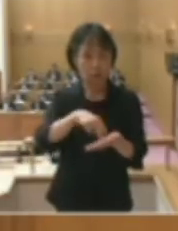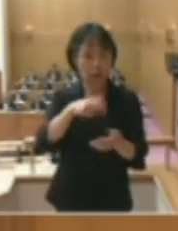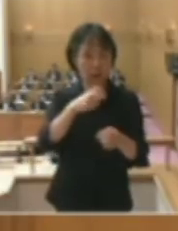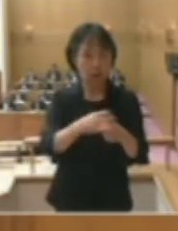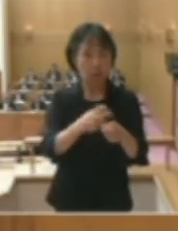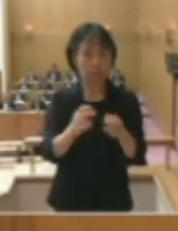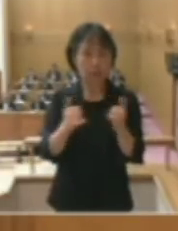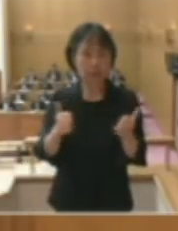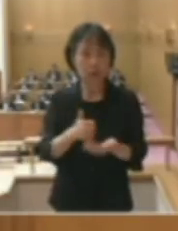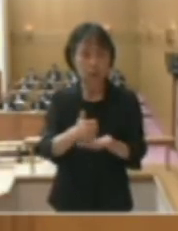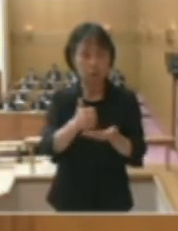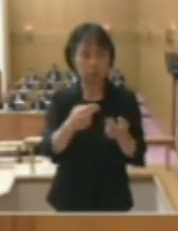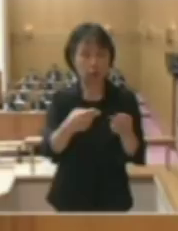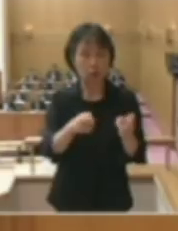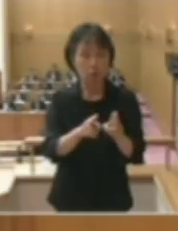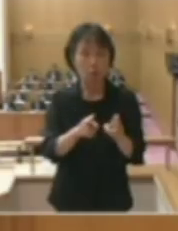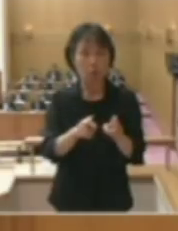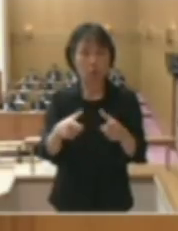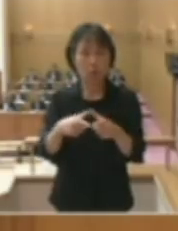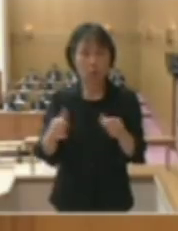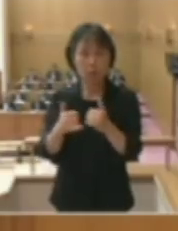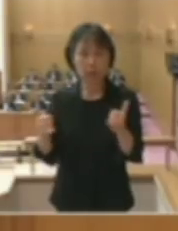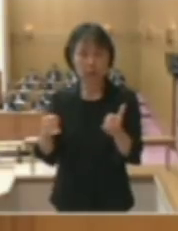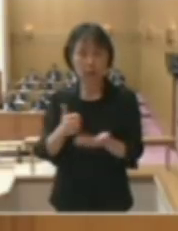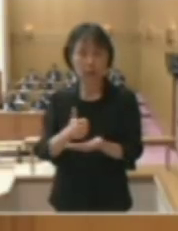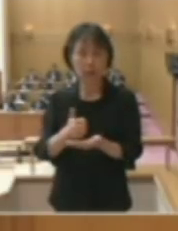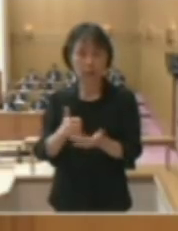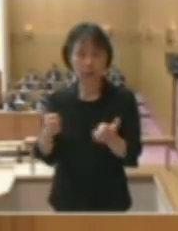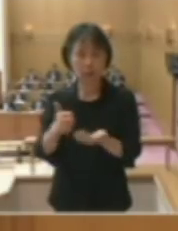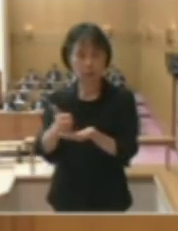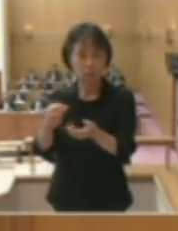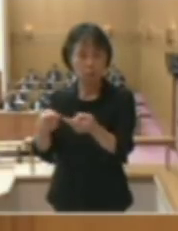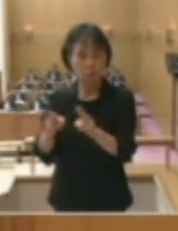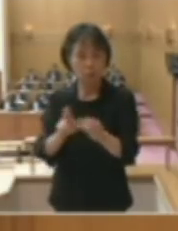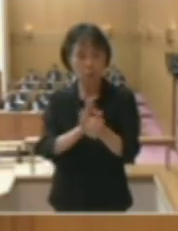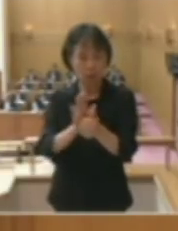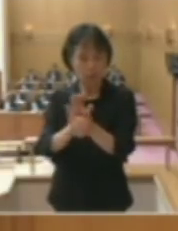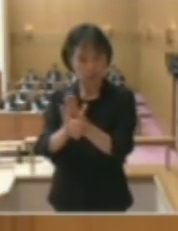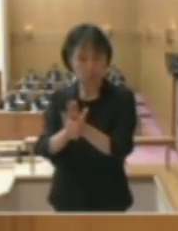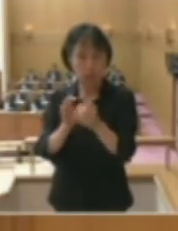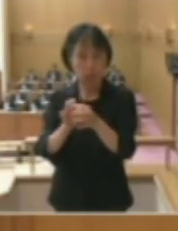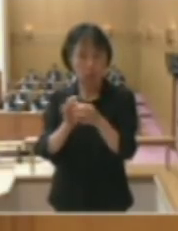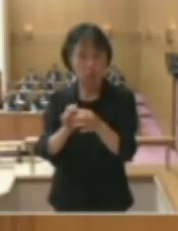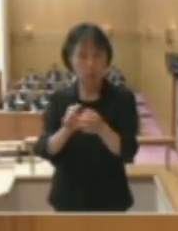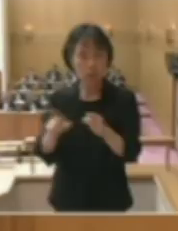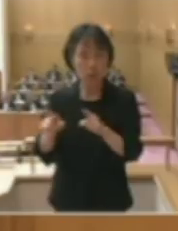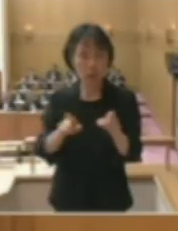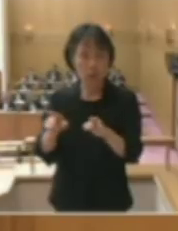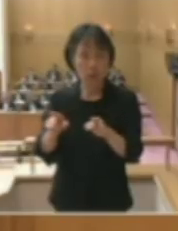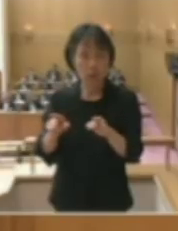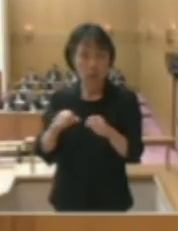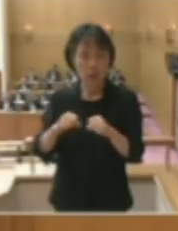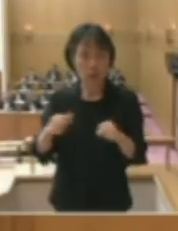民民主党推薦の支援に関わる江田広市長の発言についてであります。